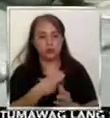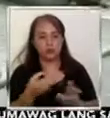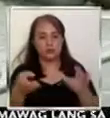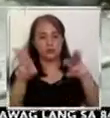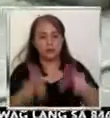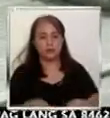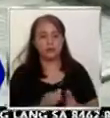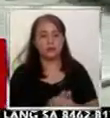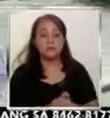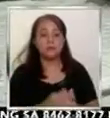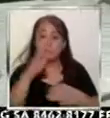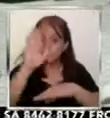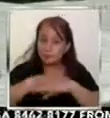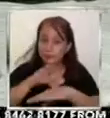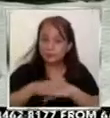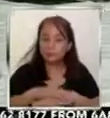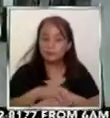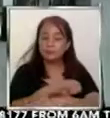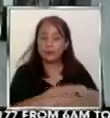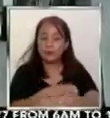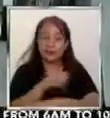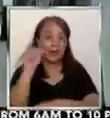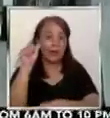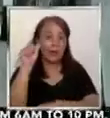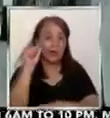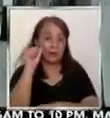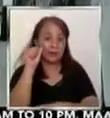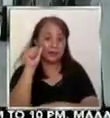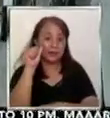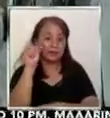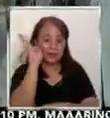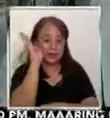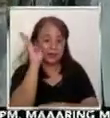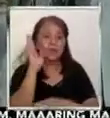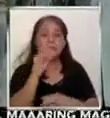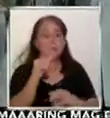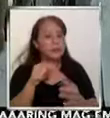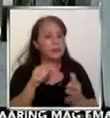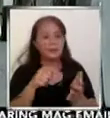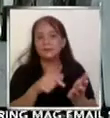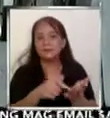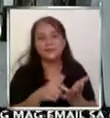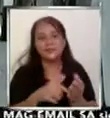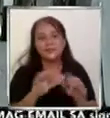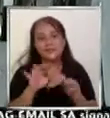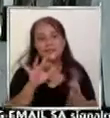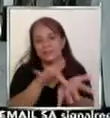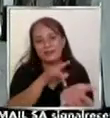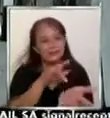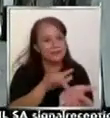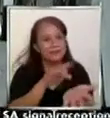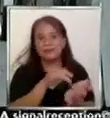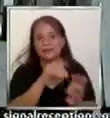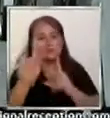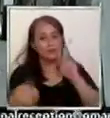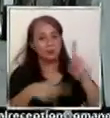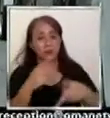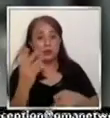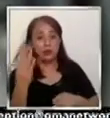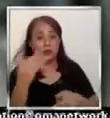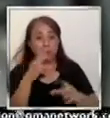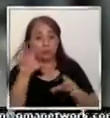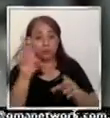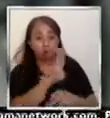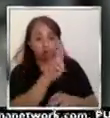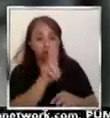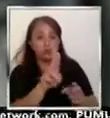Pero babala ni Makati Mayor Abigail Binay, huwag na sanang manlamang sa kapwa sa ganitong panahon. Lalo na ang paggamit sa mga pumanaw